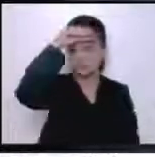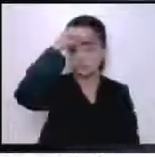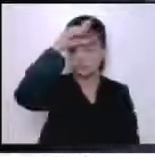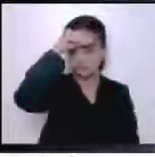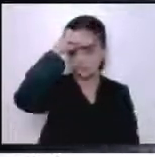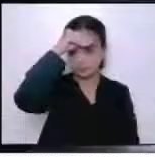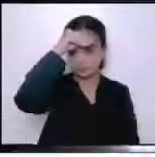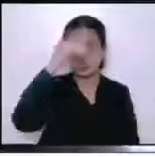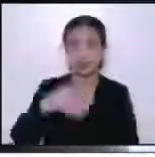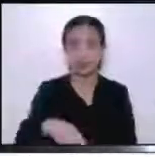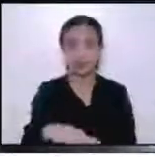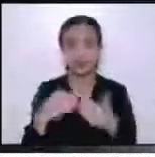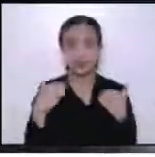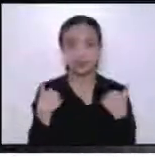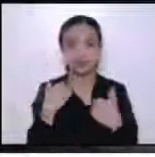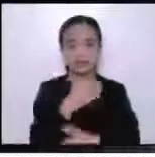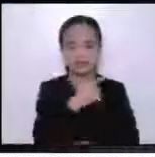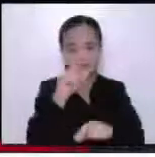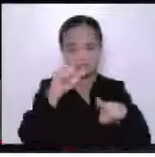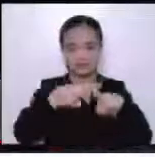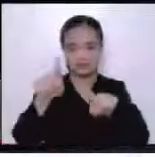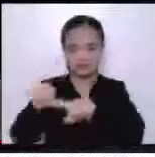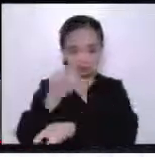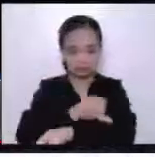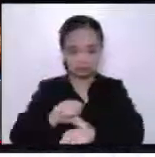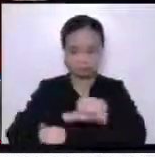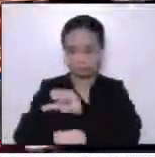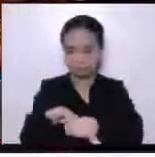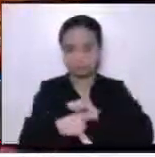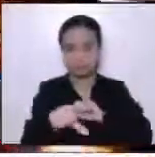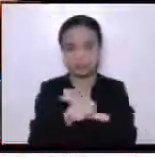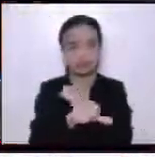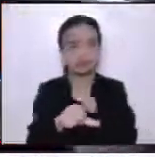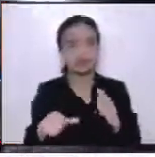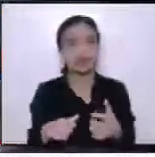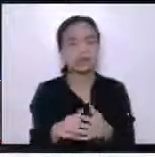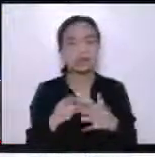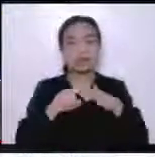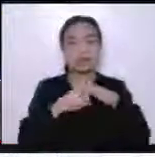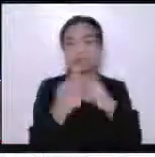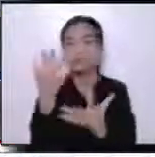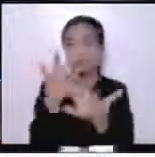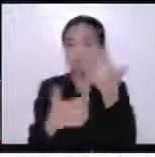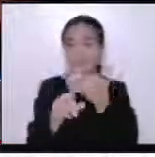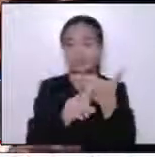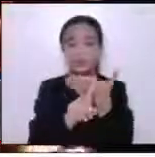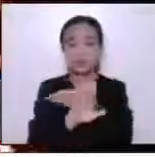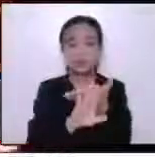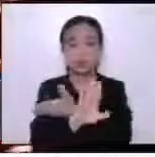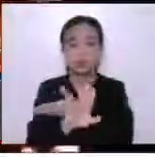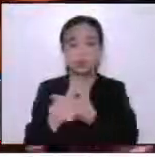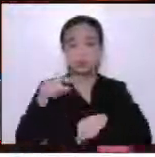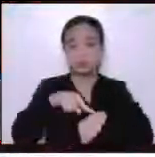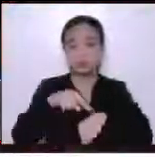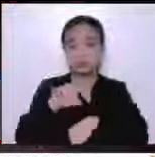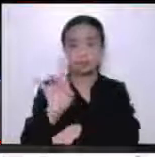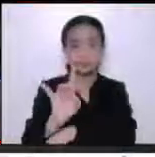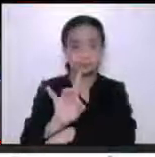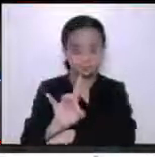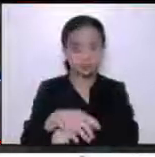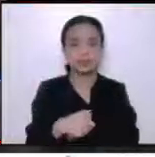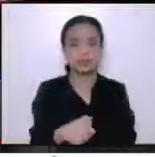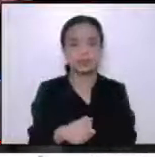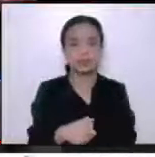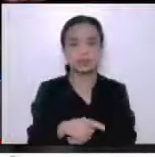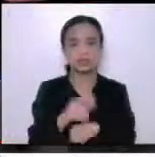nagtamo ng galo sa iba't ibang bahagi ng katawan. Nagsimula po ang sunog bago mag-alas 8 kagabi na tumupok sa tinatayang 10 mga